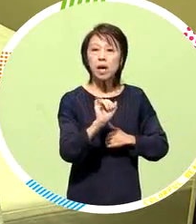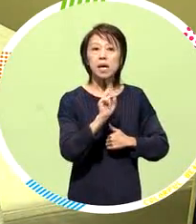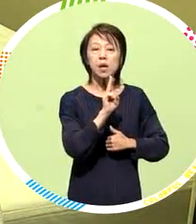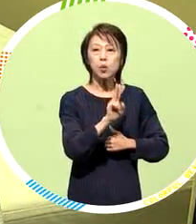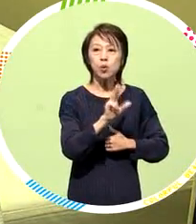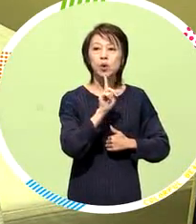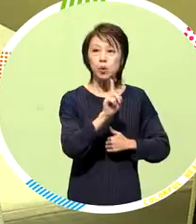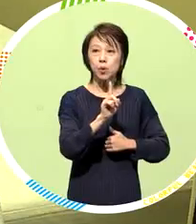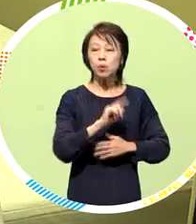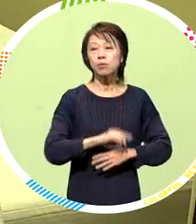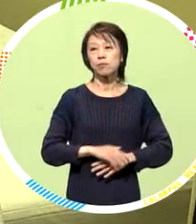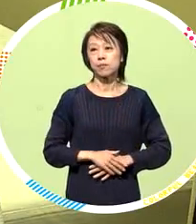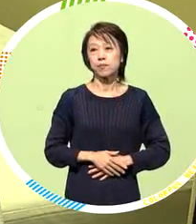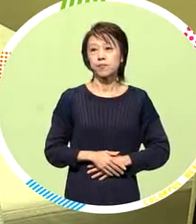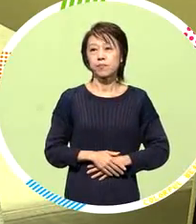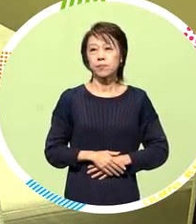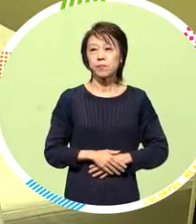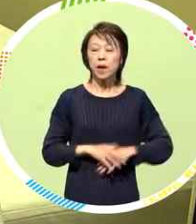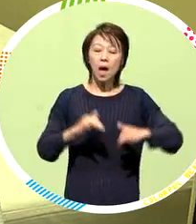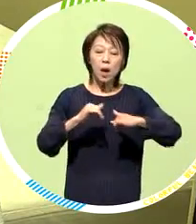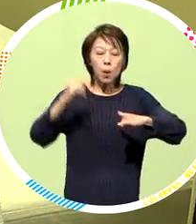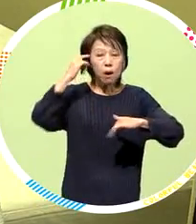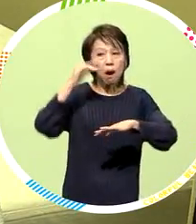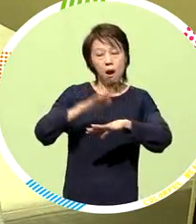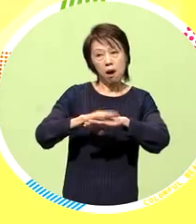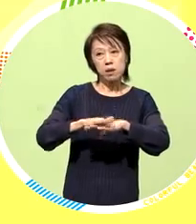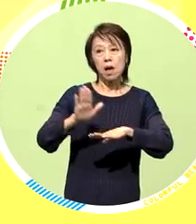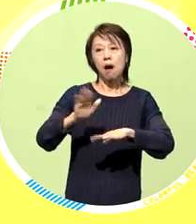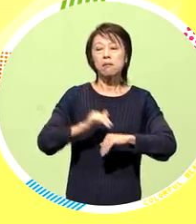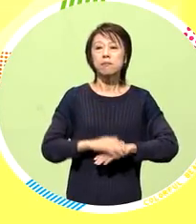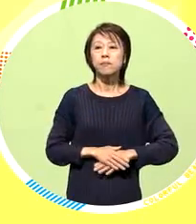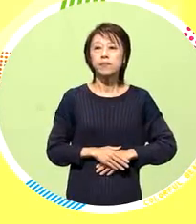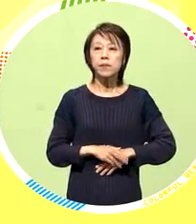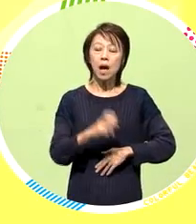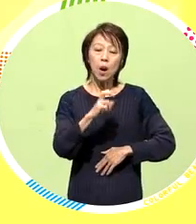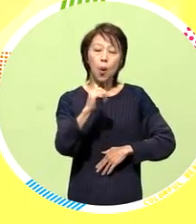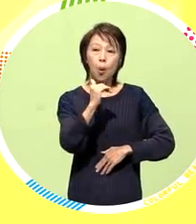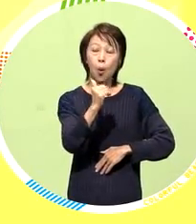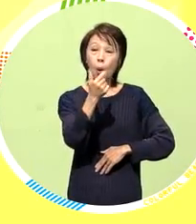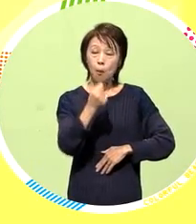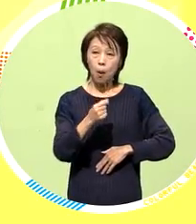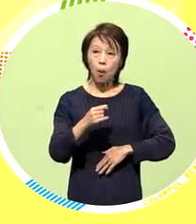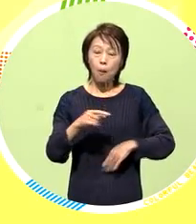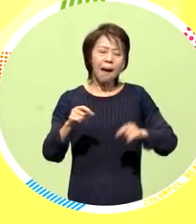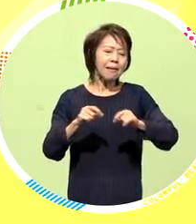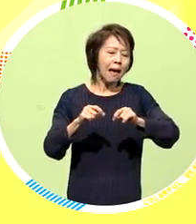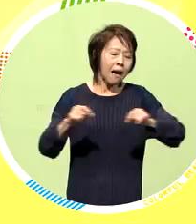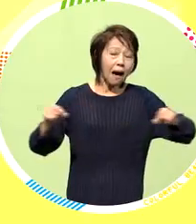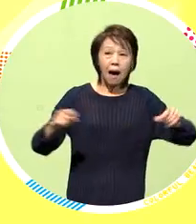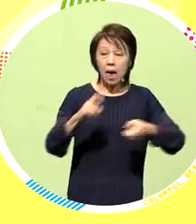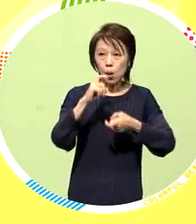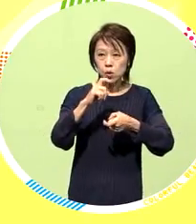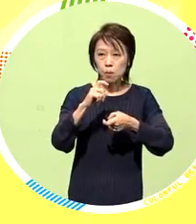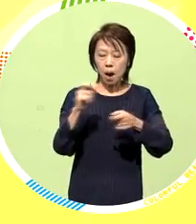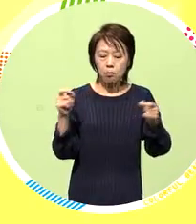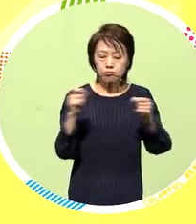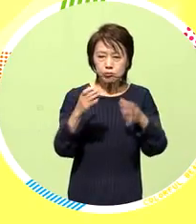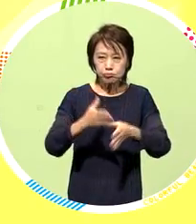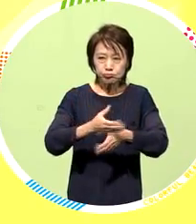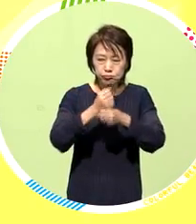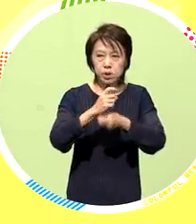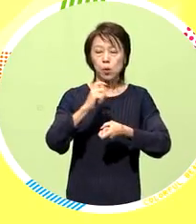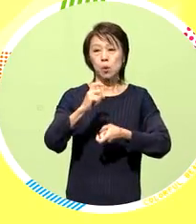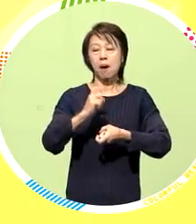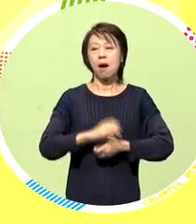ことがまあその広い概念としてありましてロコモというのはマルコムティグ物心ドローンの略